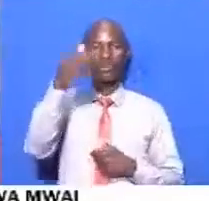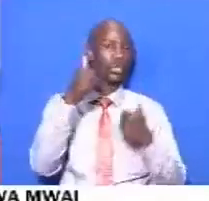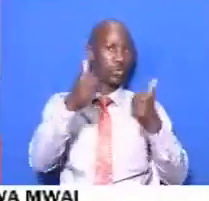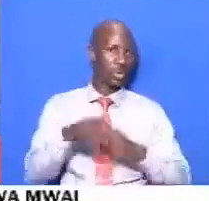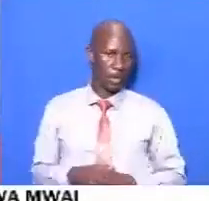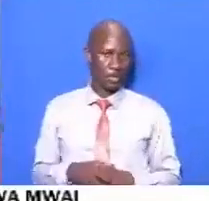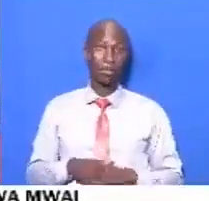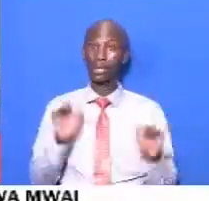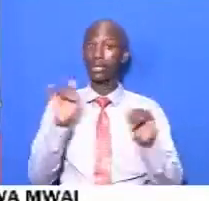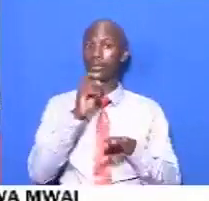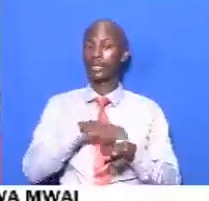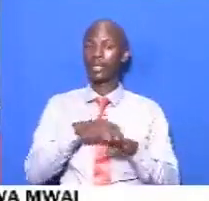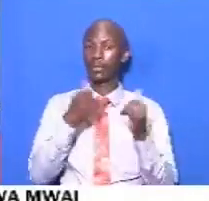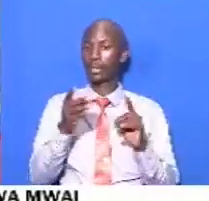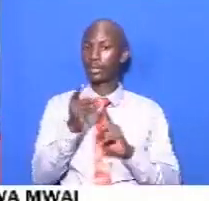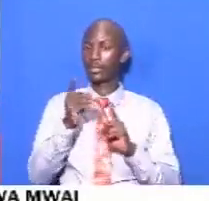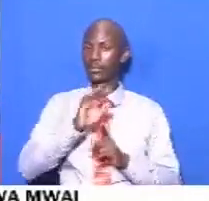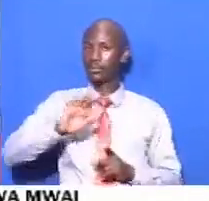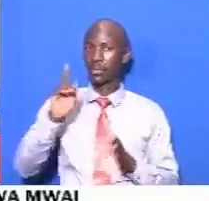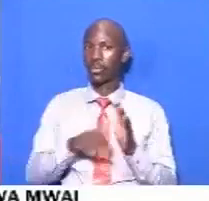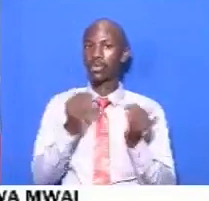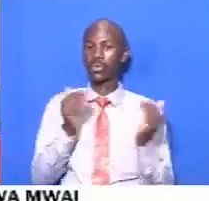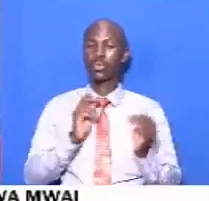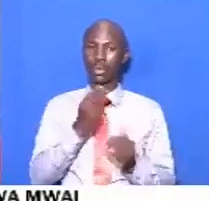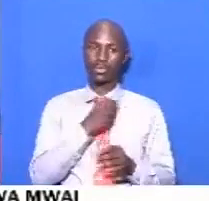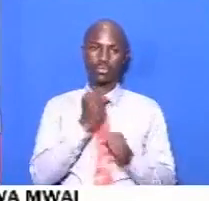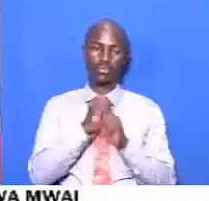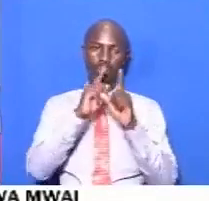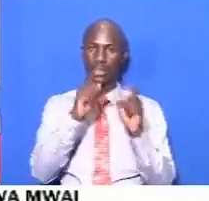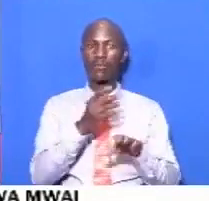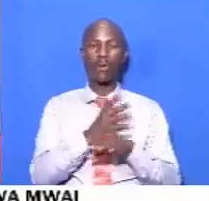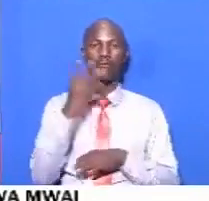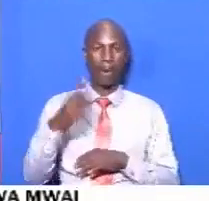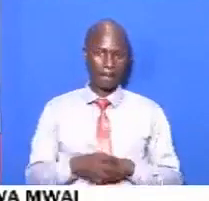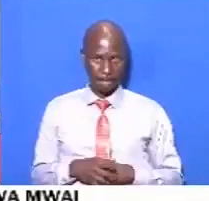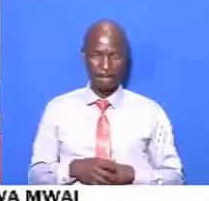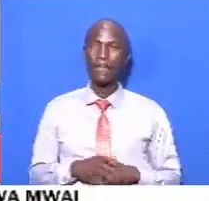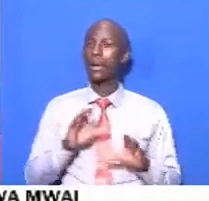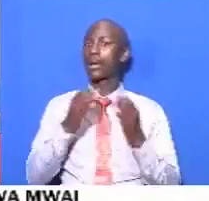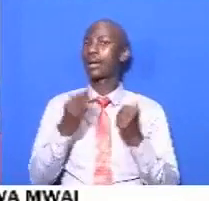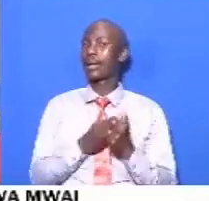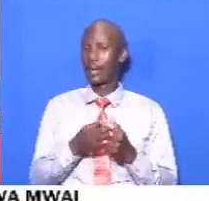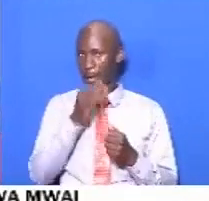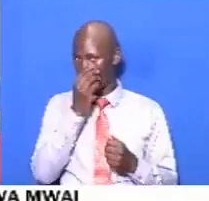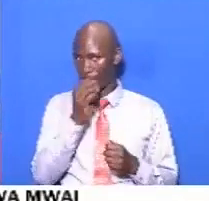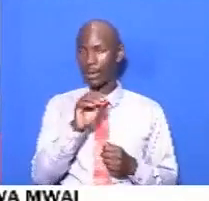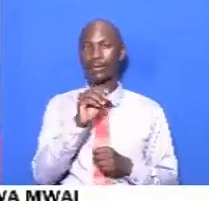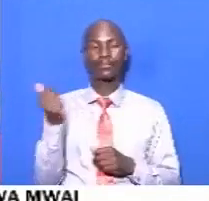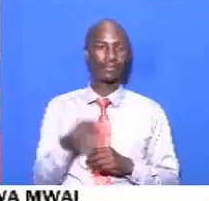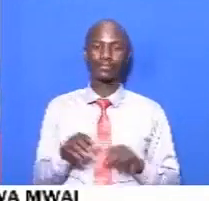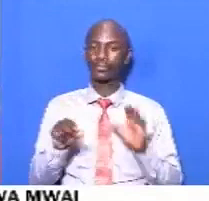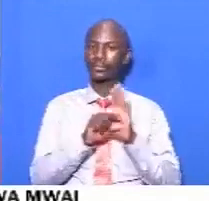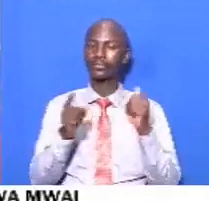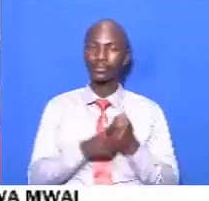kuendesha kavindani kaka matuko alama tiele nikana syana situ sike mitiani syana sya form 4 syana sya class 8 siana siya